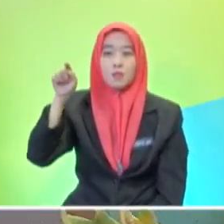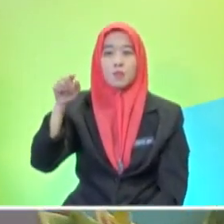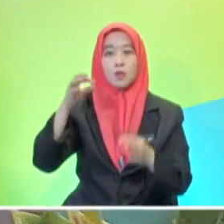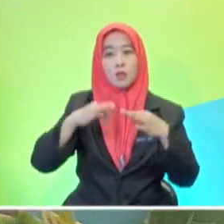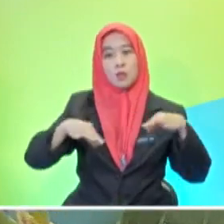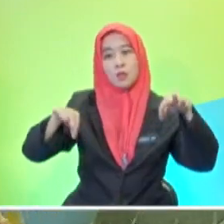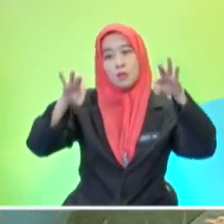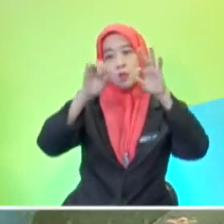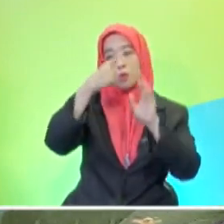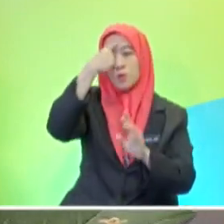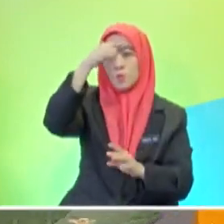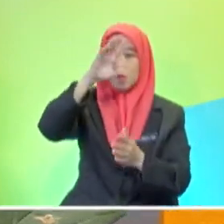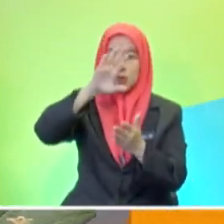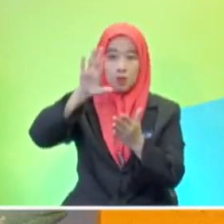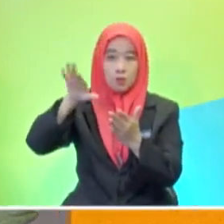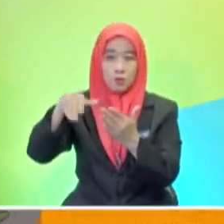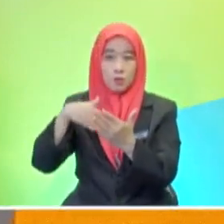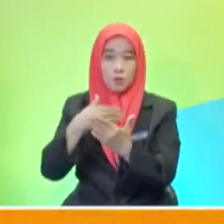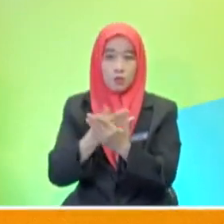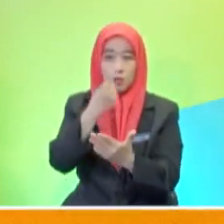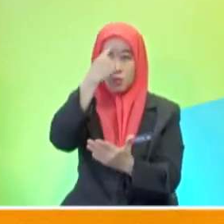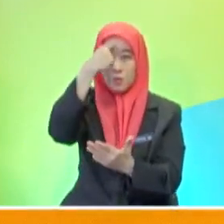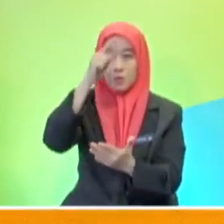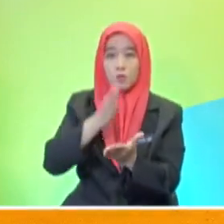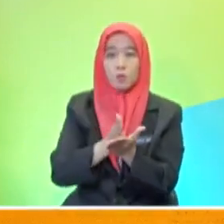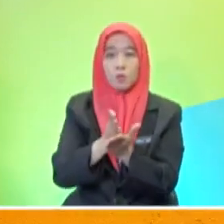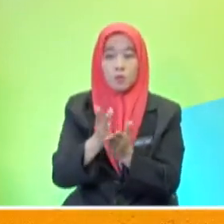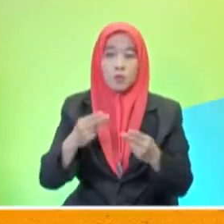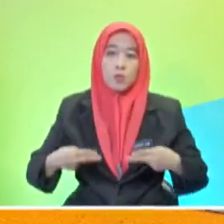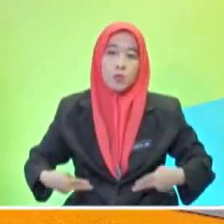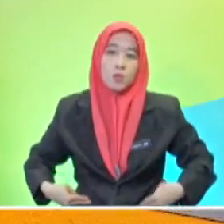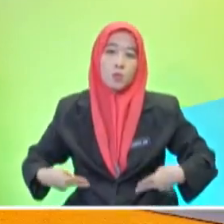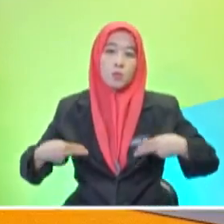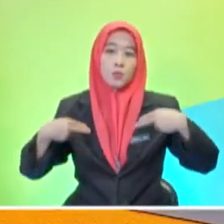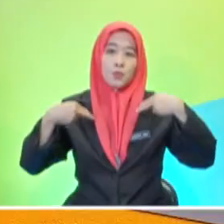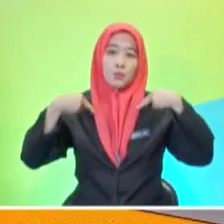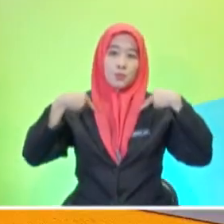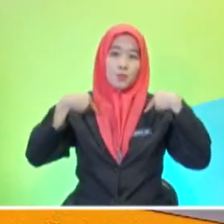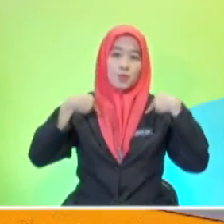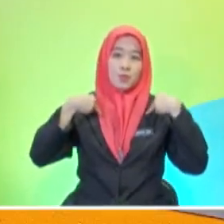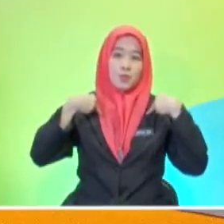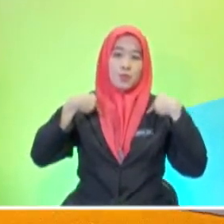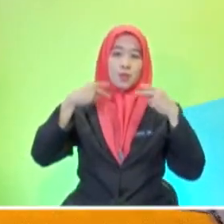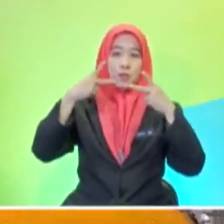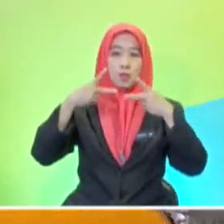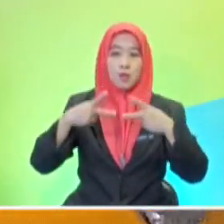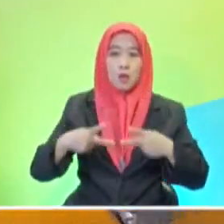untuk semua untuk terus hidup kekal